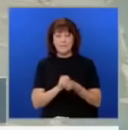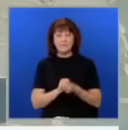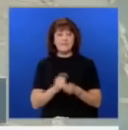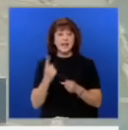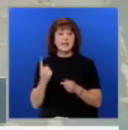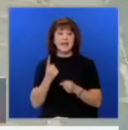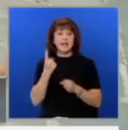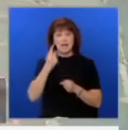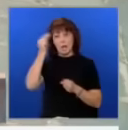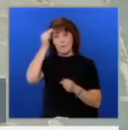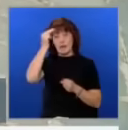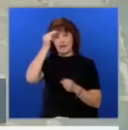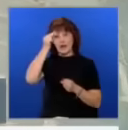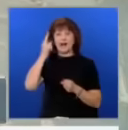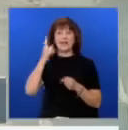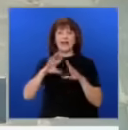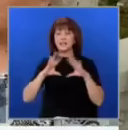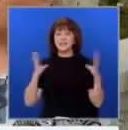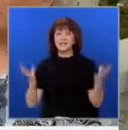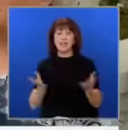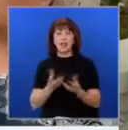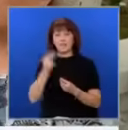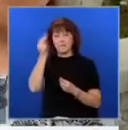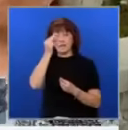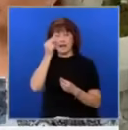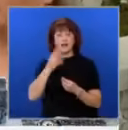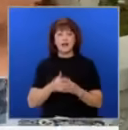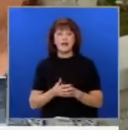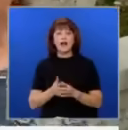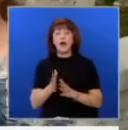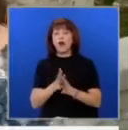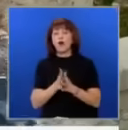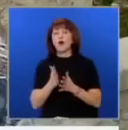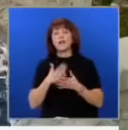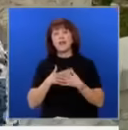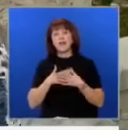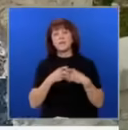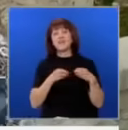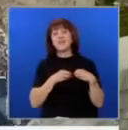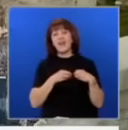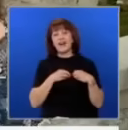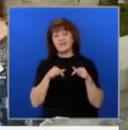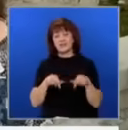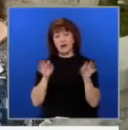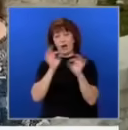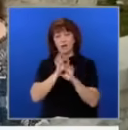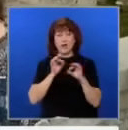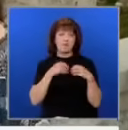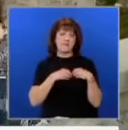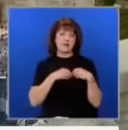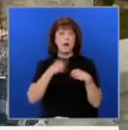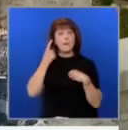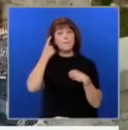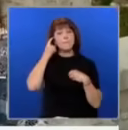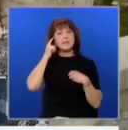на една България, на една цяла България. Има ли са вяра хората? Ние сега нямаме вяра. Мислили са